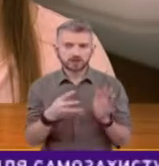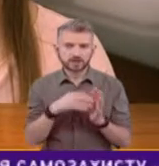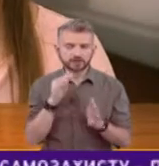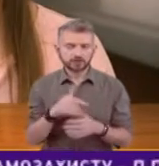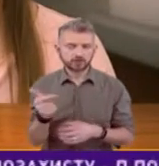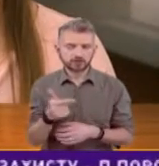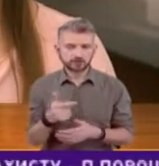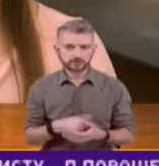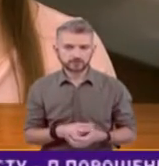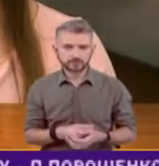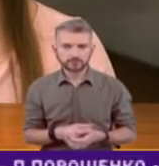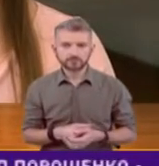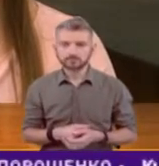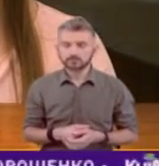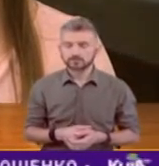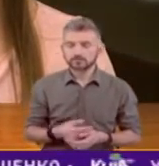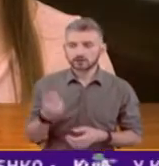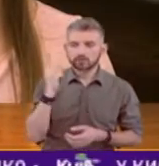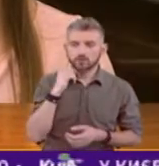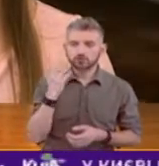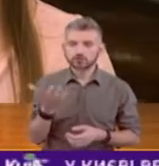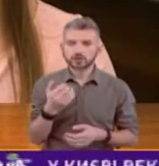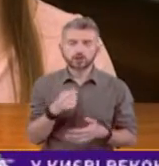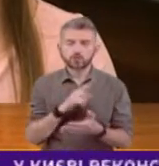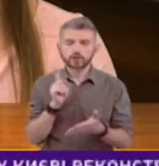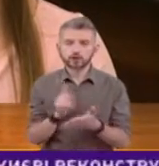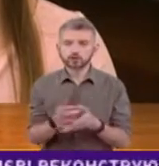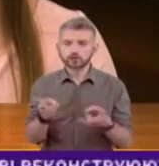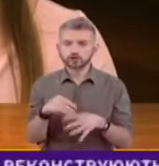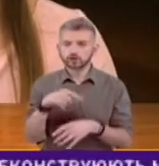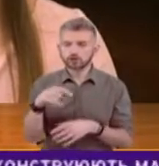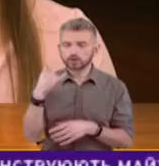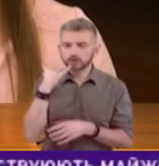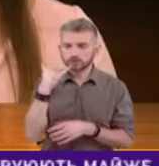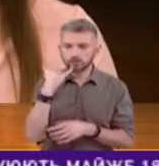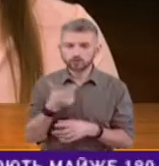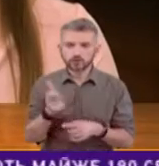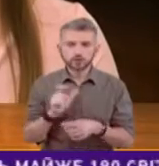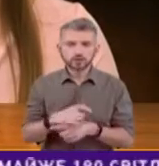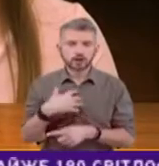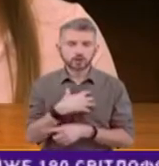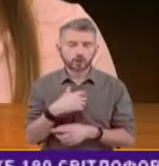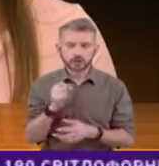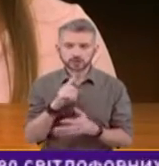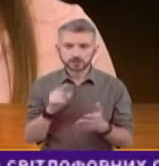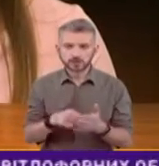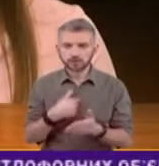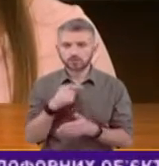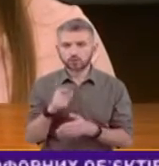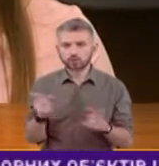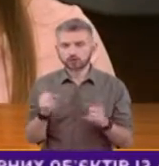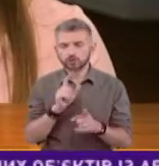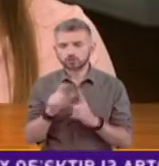гривень. Так, почули. Обов'язково залишіть контакти. Дуже актуальне, звичайно, запитання. Ми його